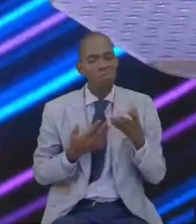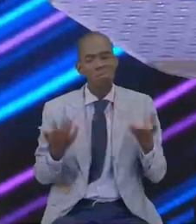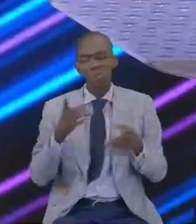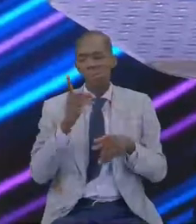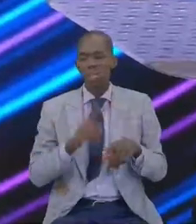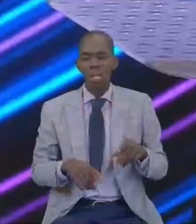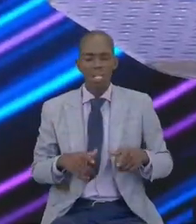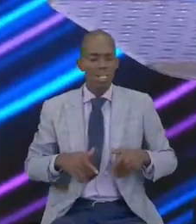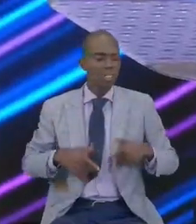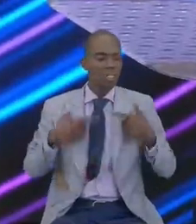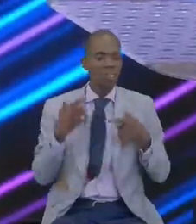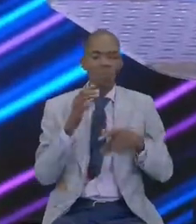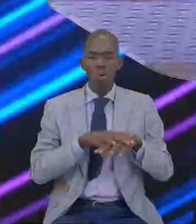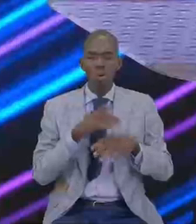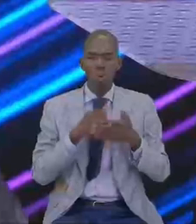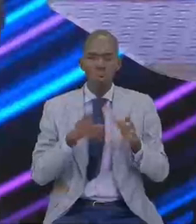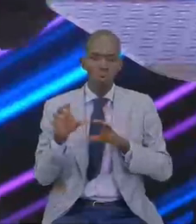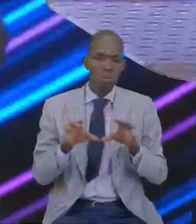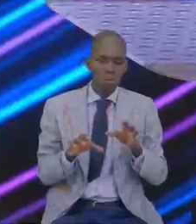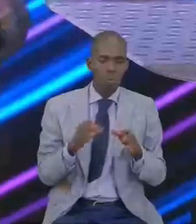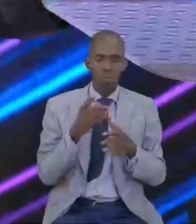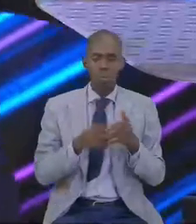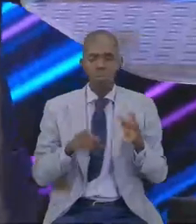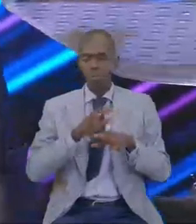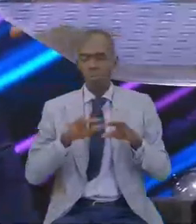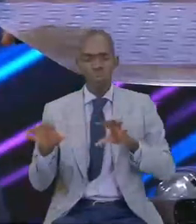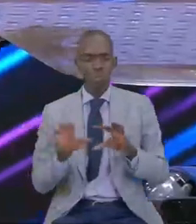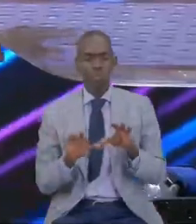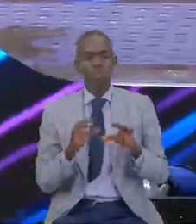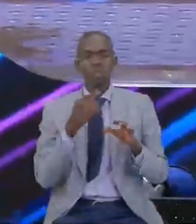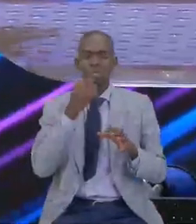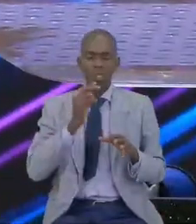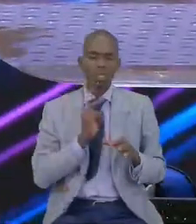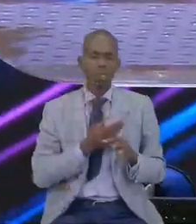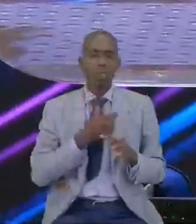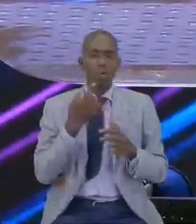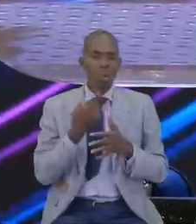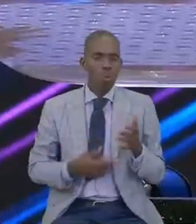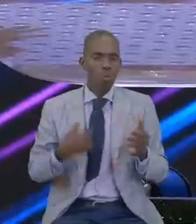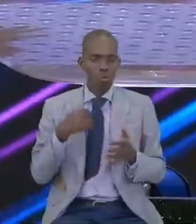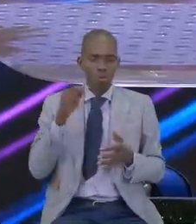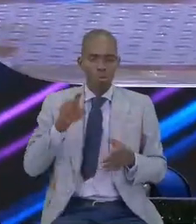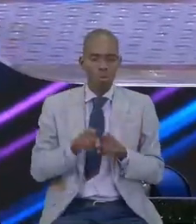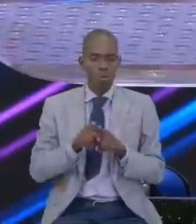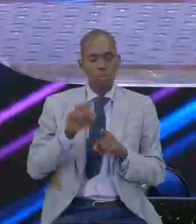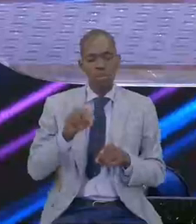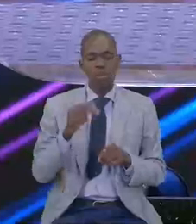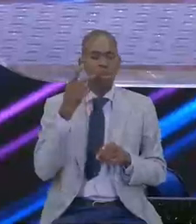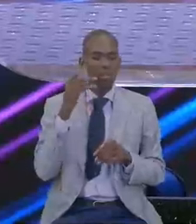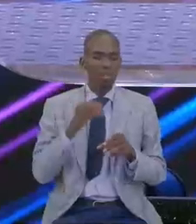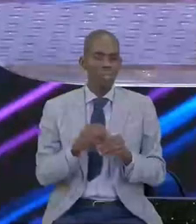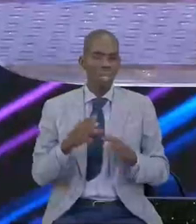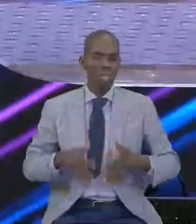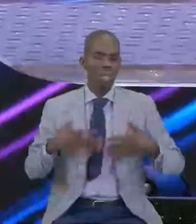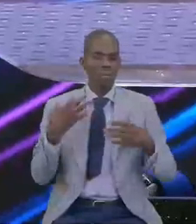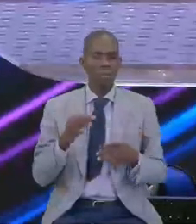seulement sur ce que tu ne fais pas. Je ne fais pas. Dis-nous ce que tu fais également. Dans la vie de Daniel, nous comprenons sa